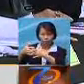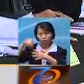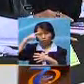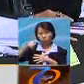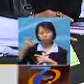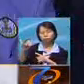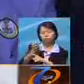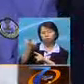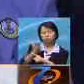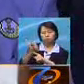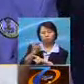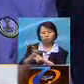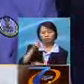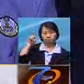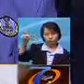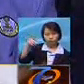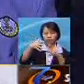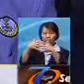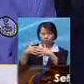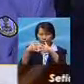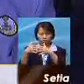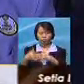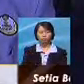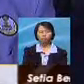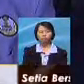Syarikat bagi menjalani latihan di sana.